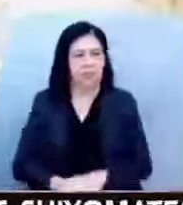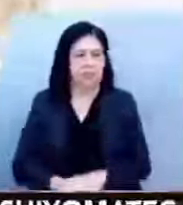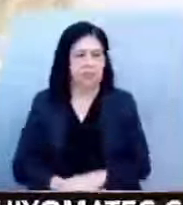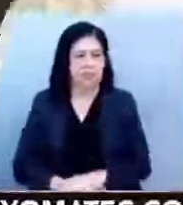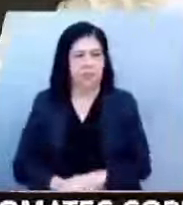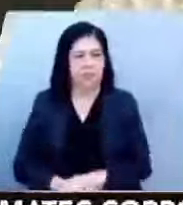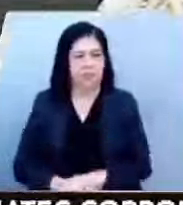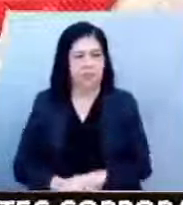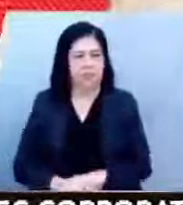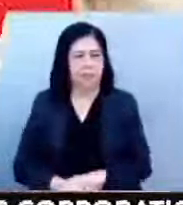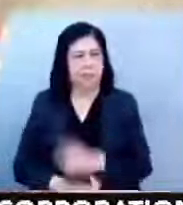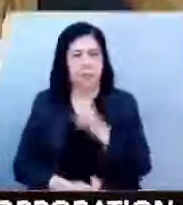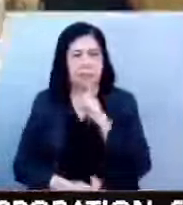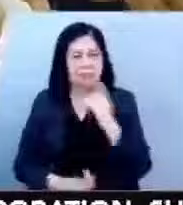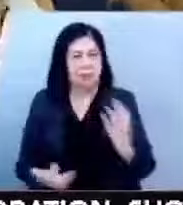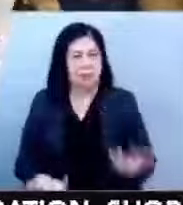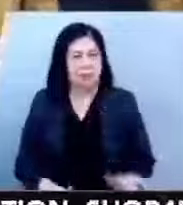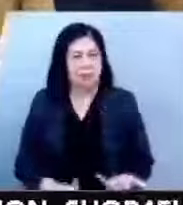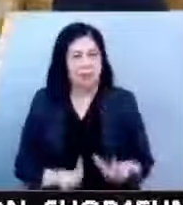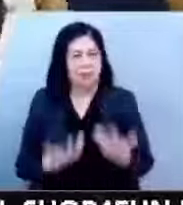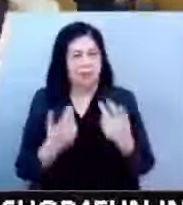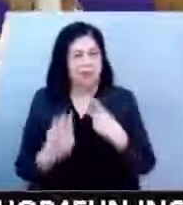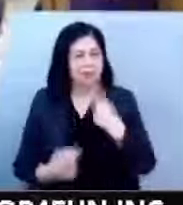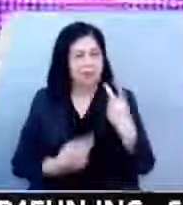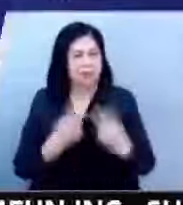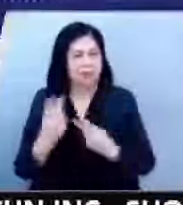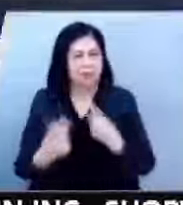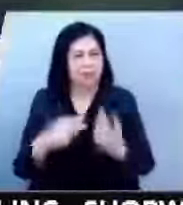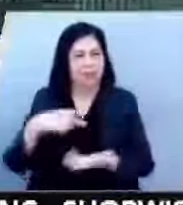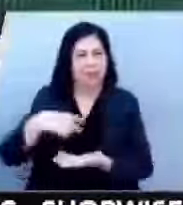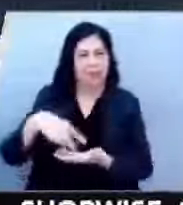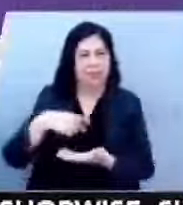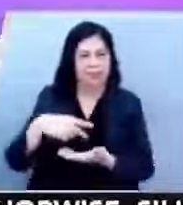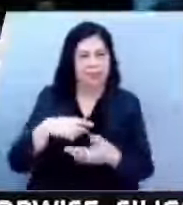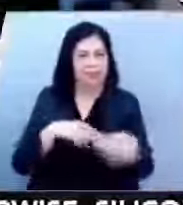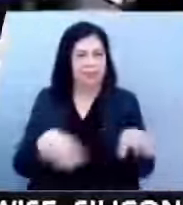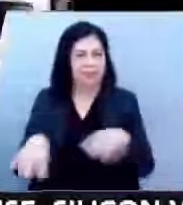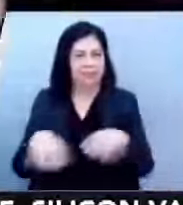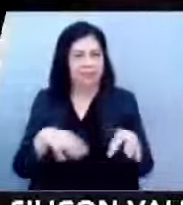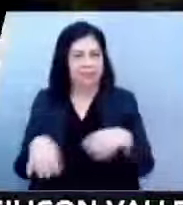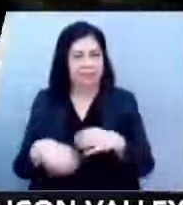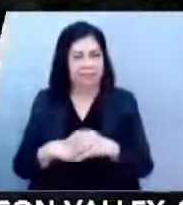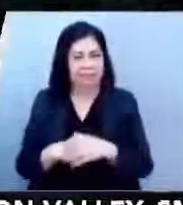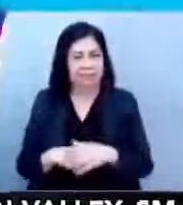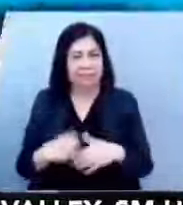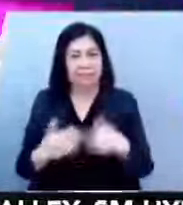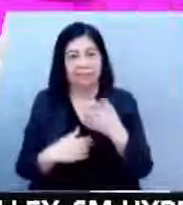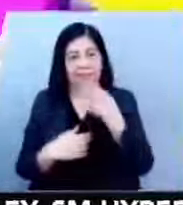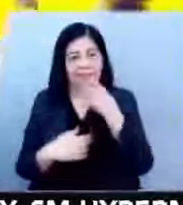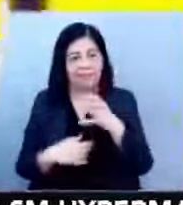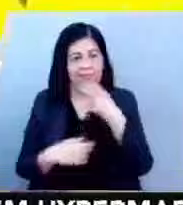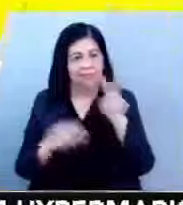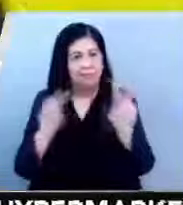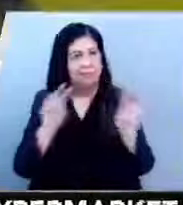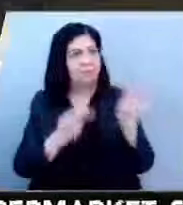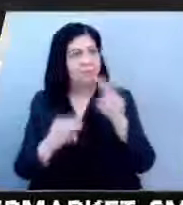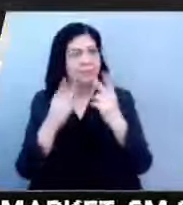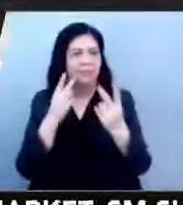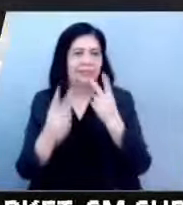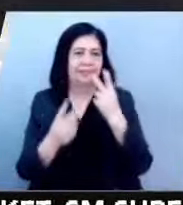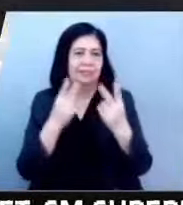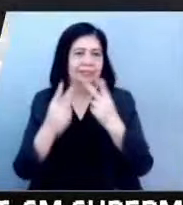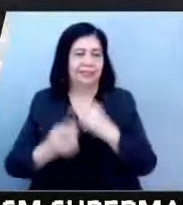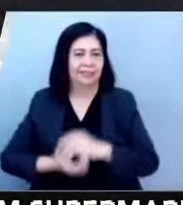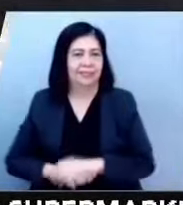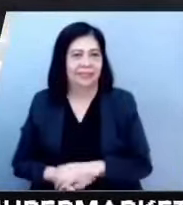Truly on fire ang kanilang vocals at dance moves. Hot, hot, hot din ang visuals ng K-pop idols.